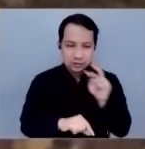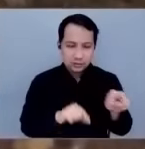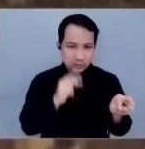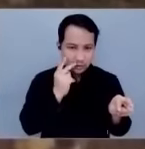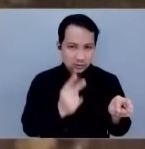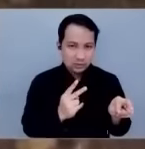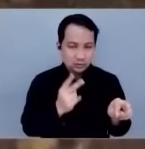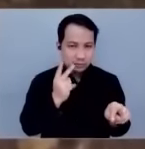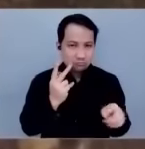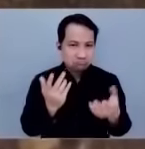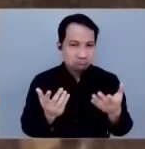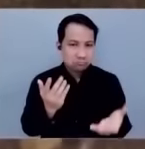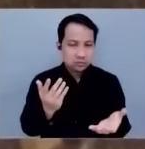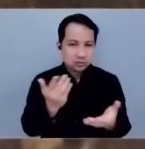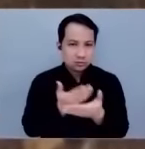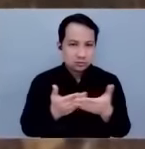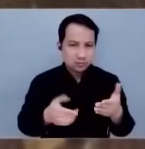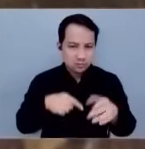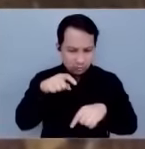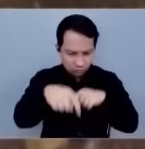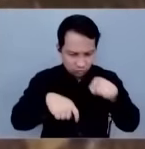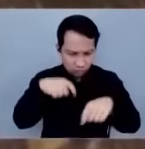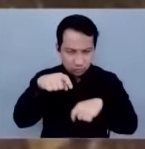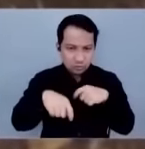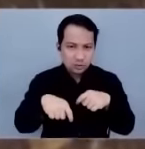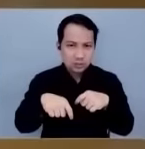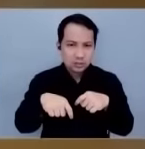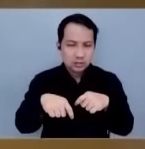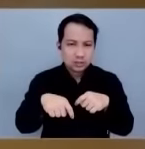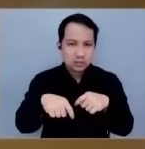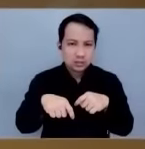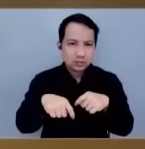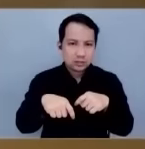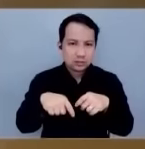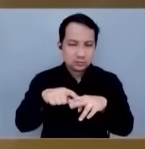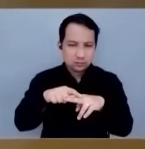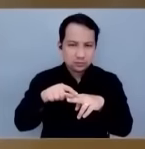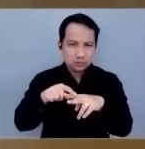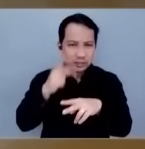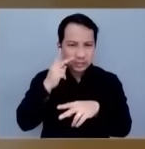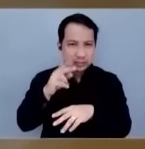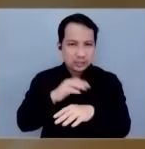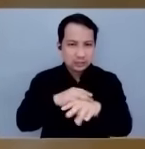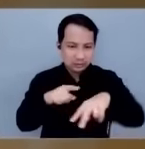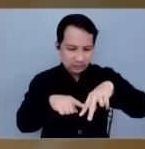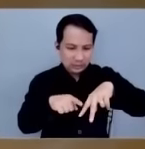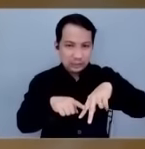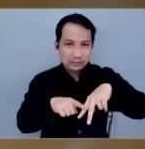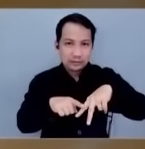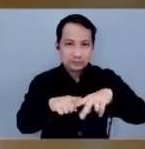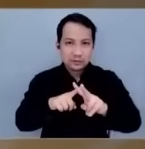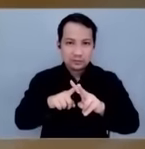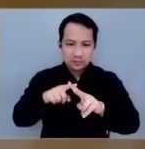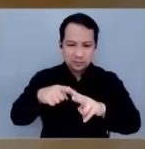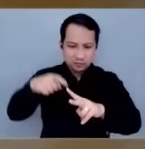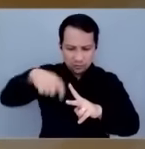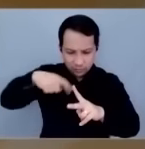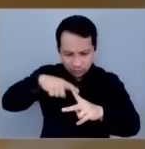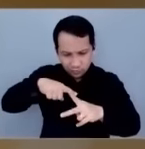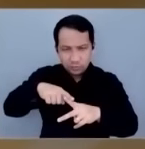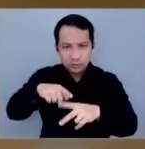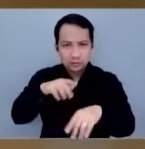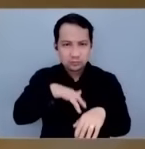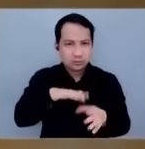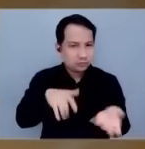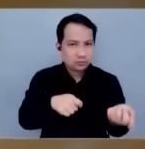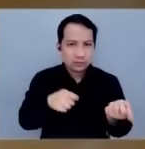mapansin nila ang isang hukay at may nakausling binti. Nakita yung binti, tinawagan mo, hindi muna kagad nila hinuka,